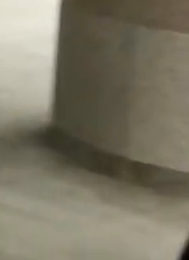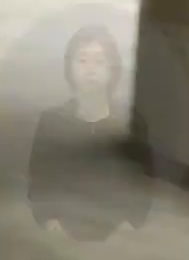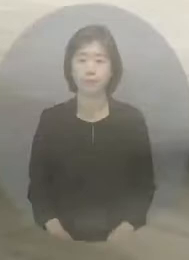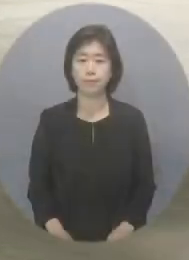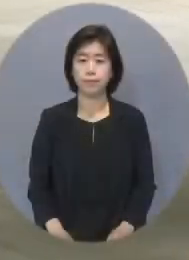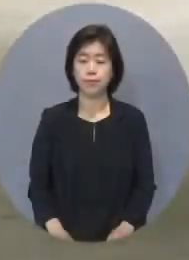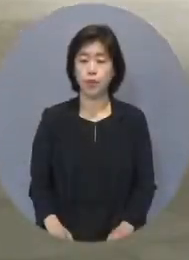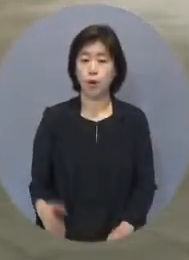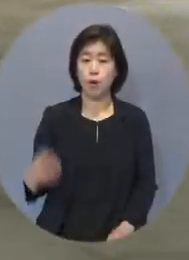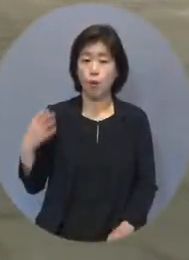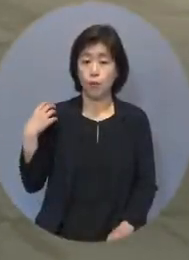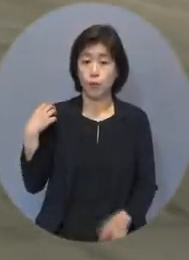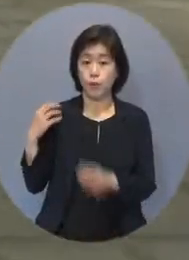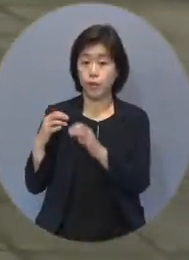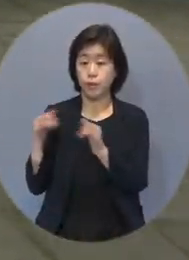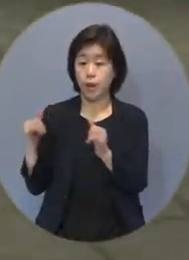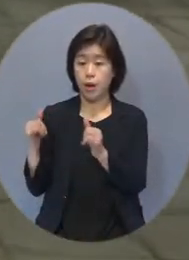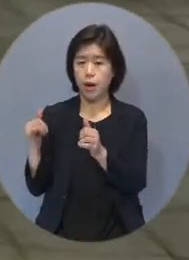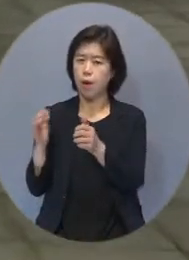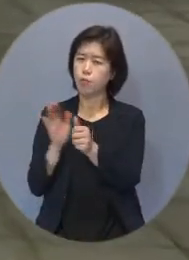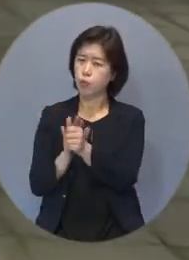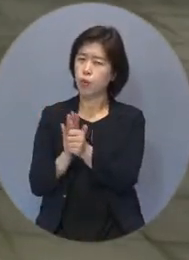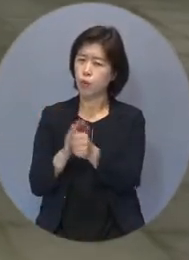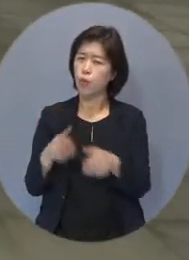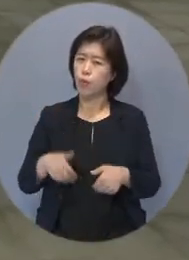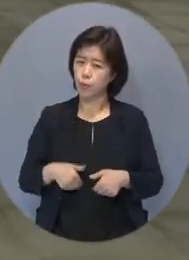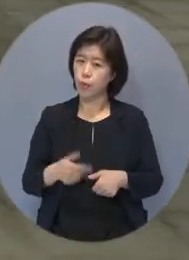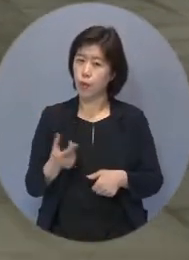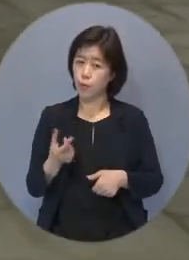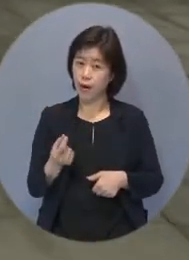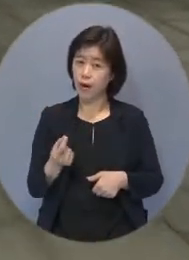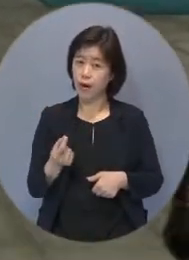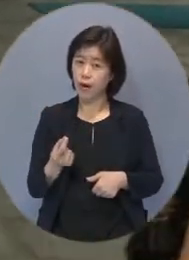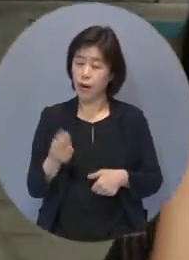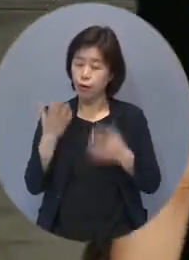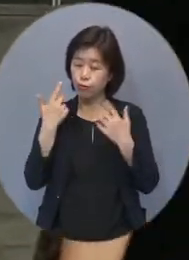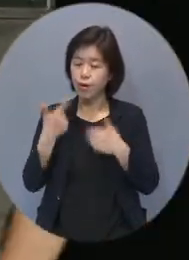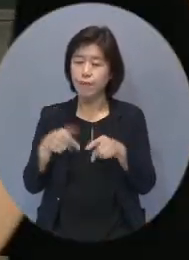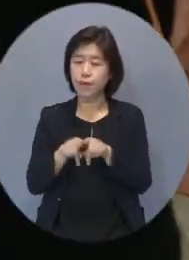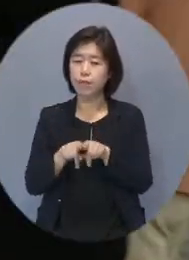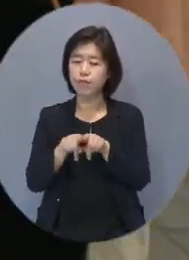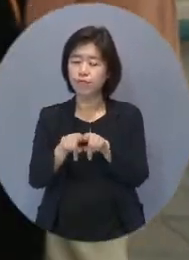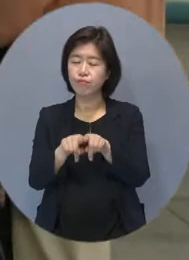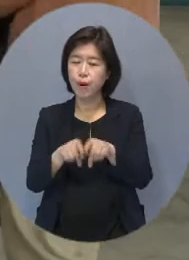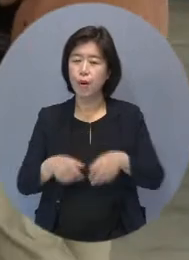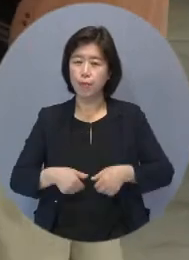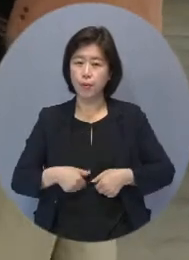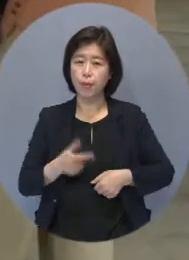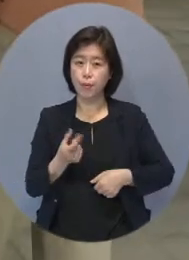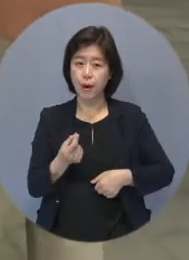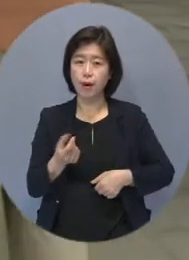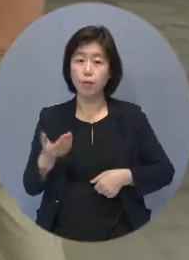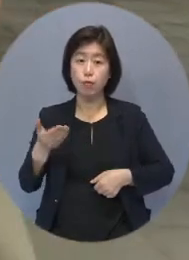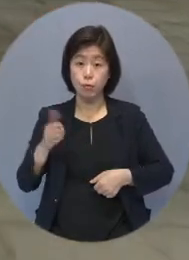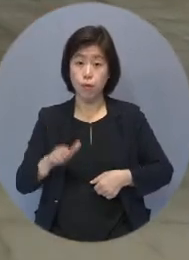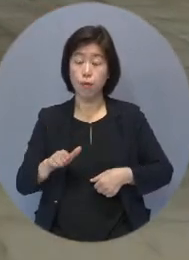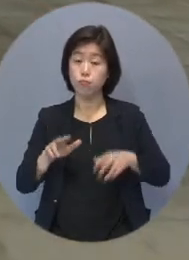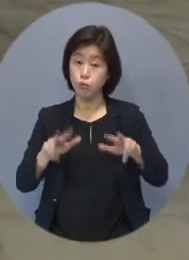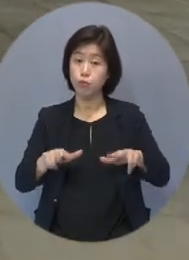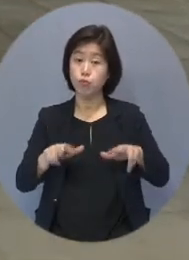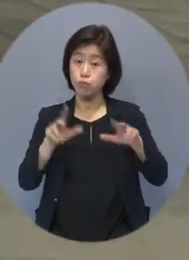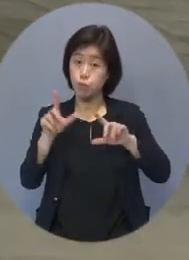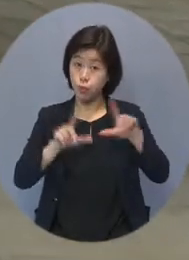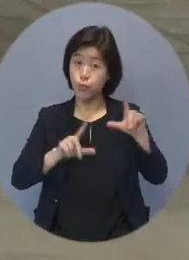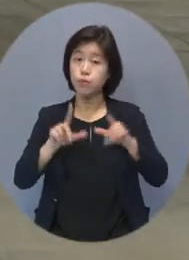관계자의 도움이 필요하긴 했지만 무사히 도청 앞까지 도착한 윤서. 이만하면 성공적인가요?